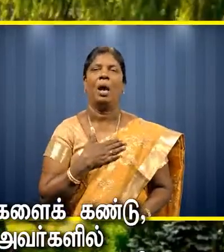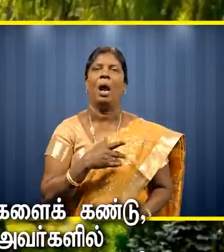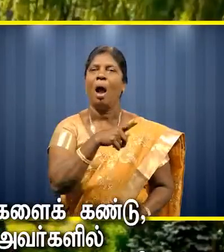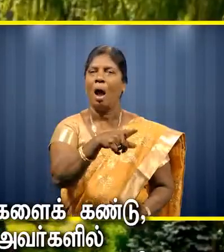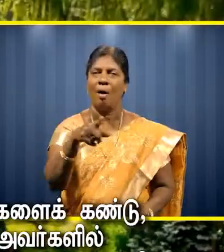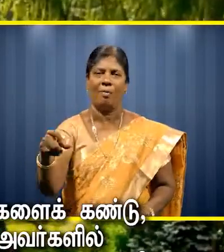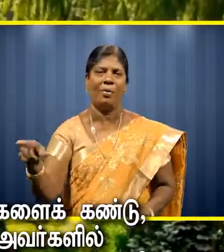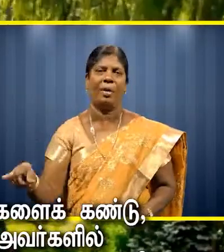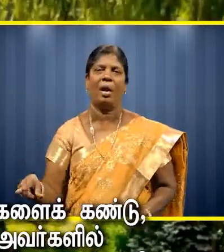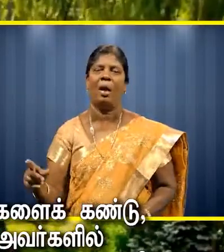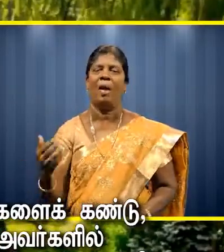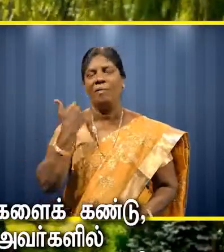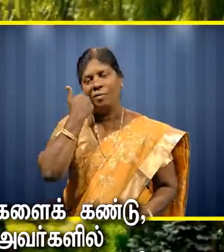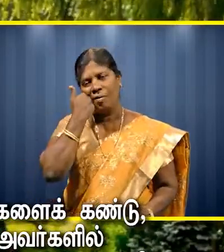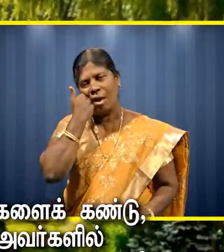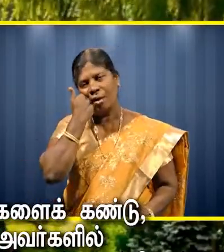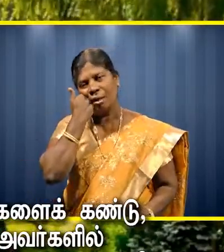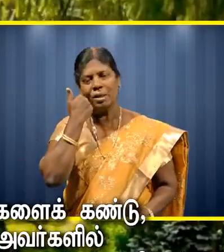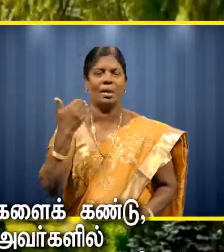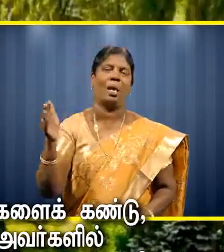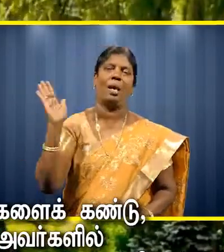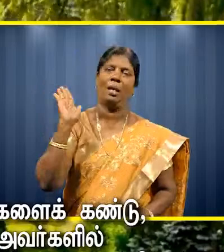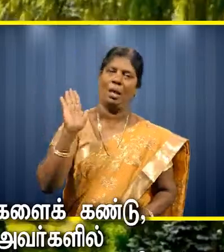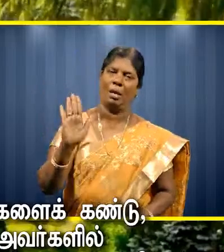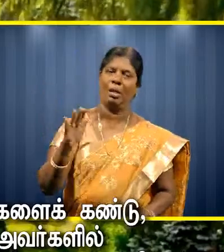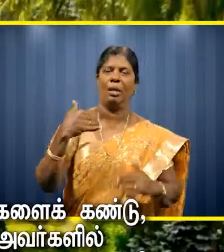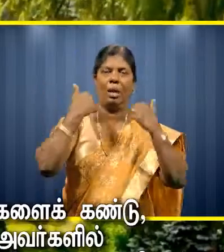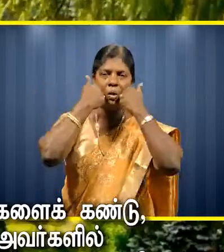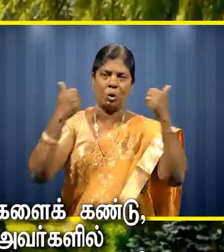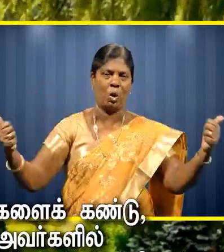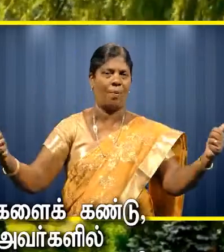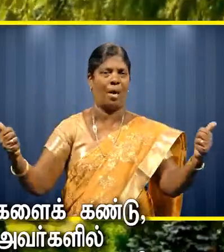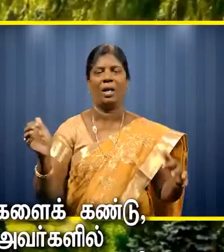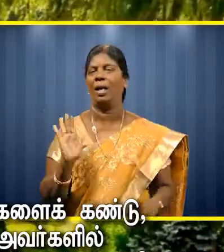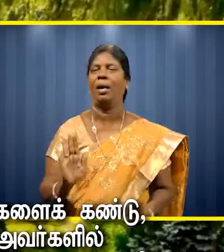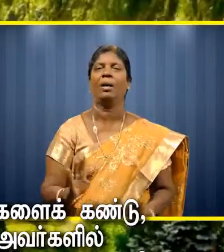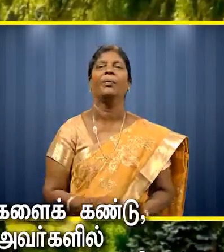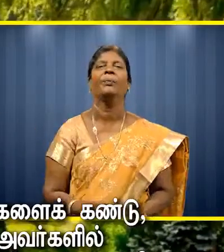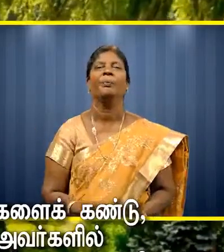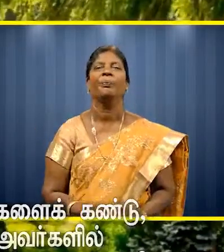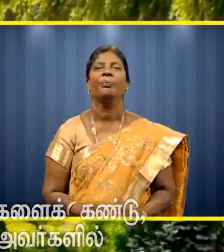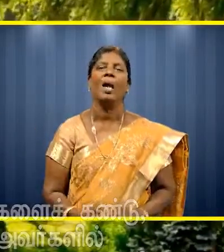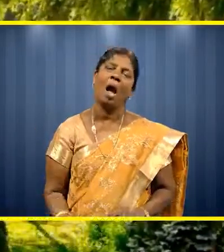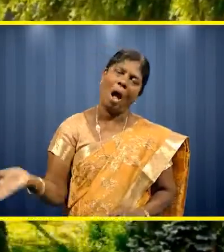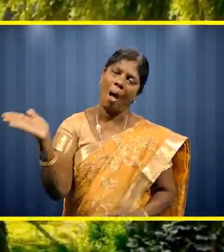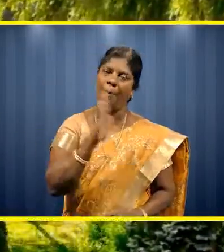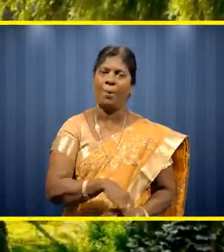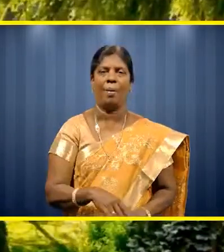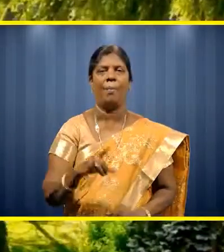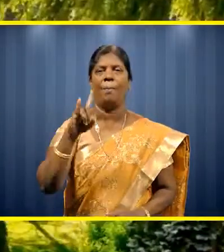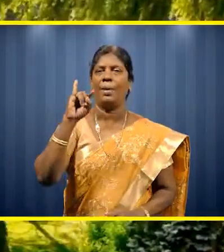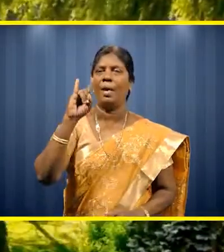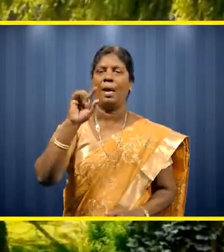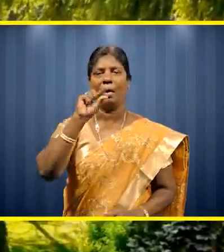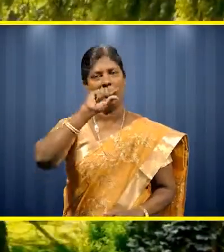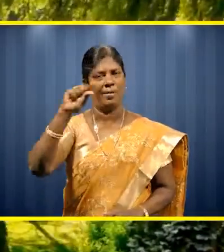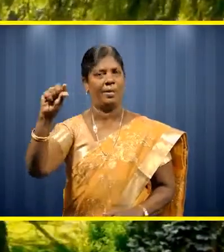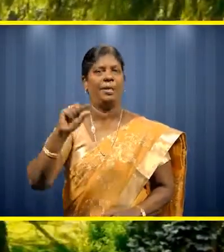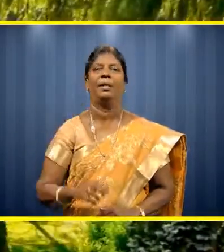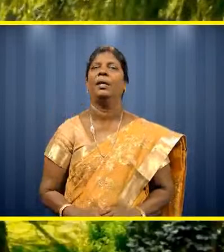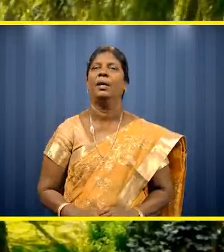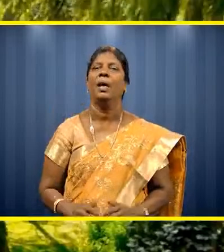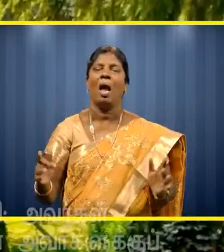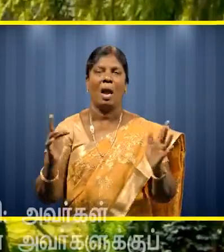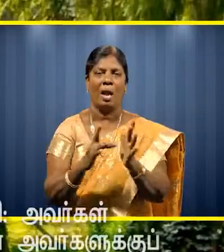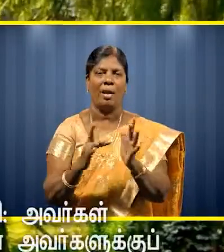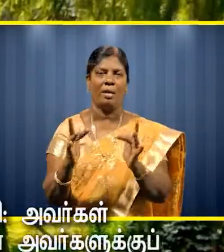மனதுருகி அவர்களில் வியாதியஸ்தர்களாய் இருந்தவர்களை சுகமாக்கினார். அடுத்து